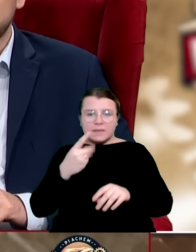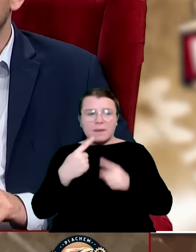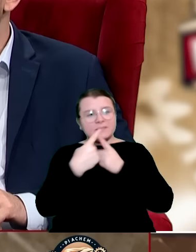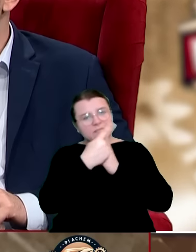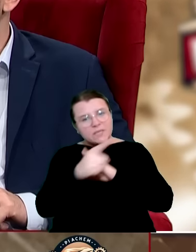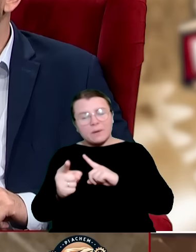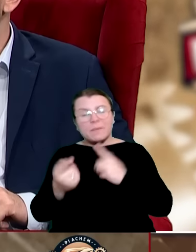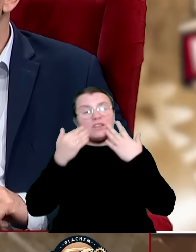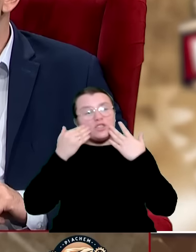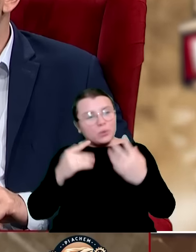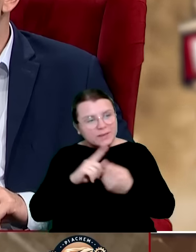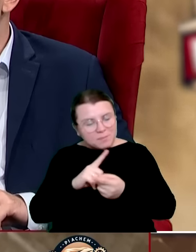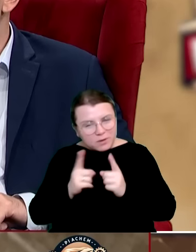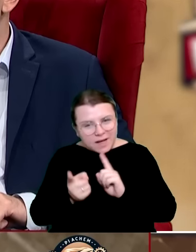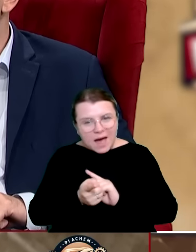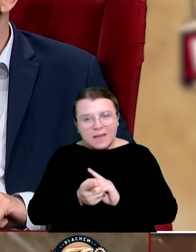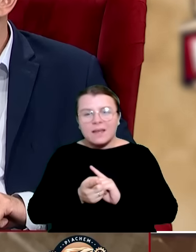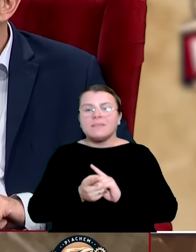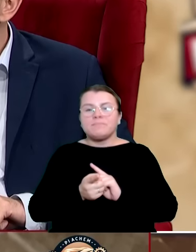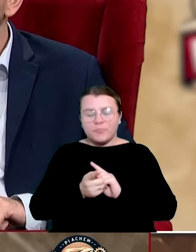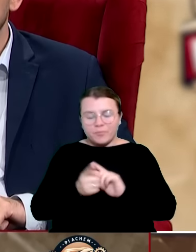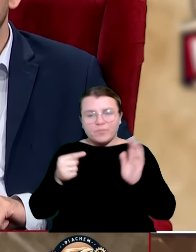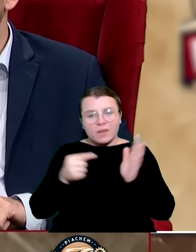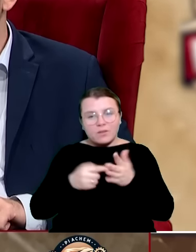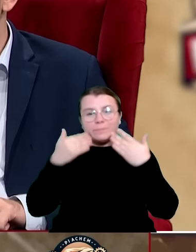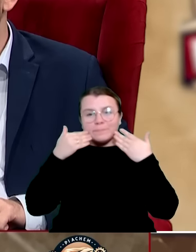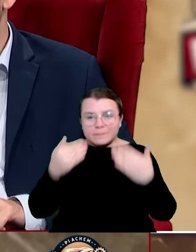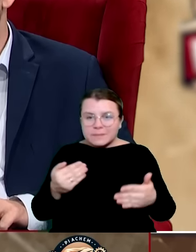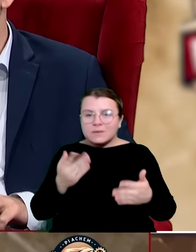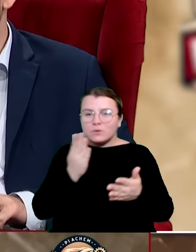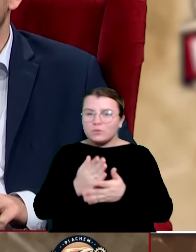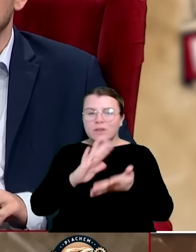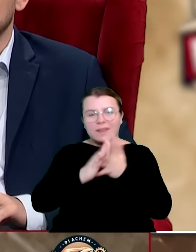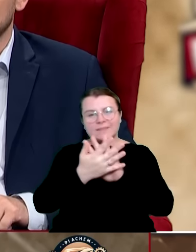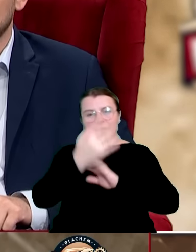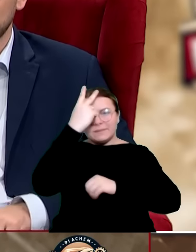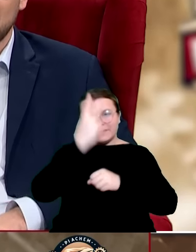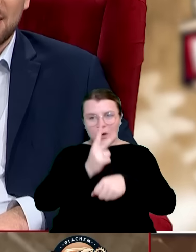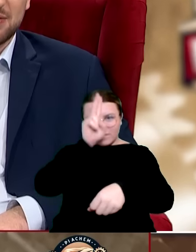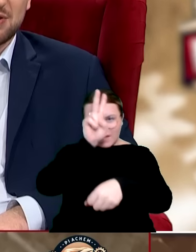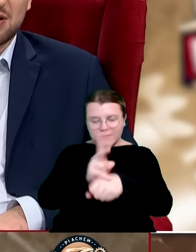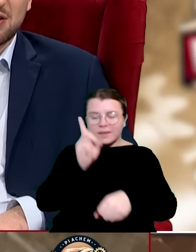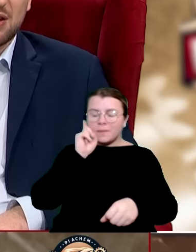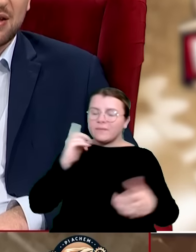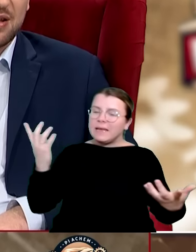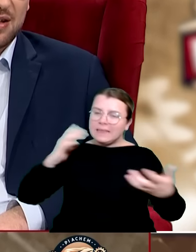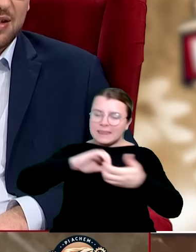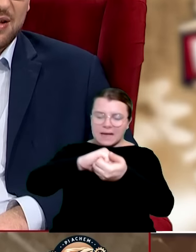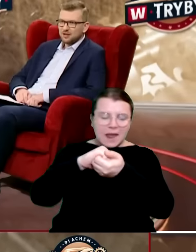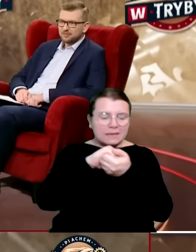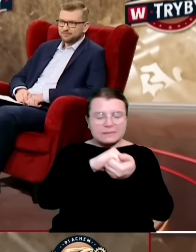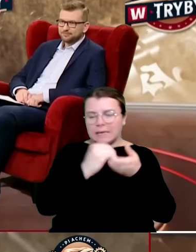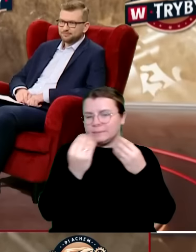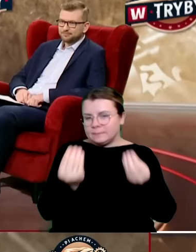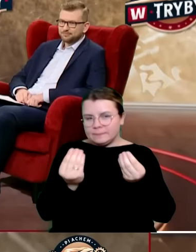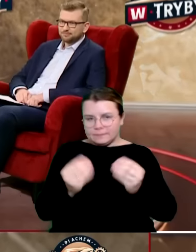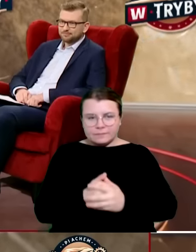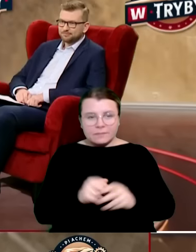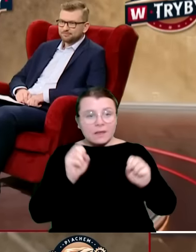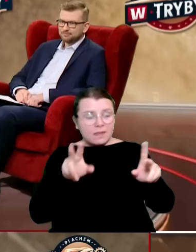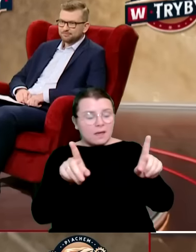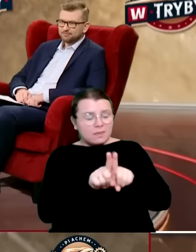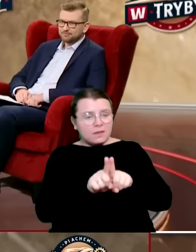to w ogóle nas zbuduje w ogóle zaufanie między nami, rewelacyjna integracja i tak dalej. Tak, tak. No, jako przedstawiciel branży